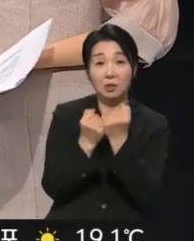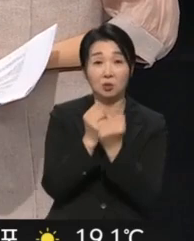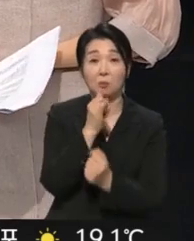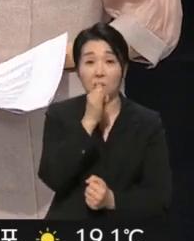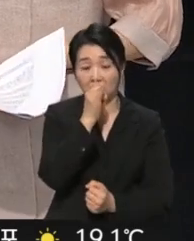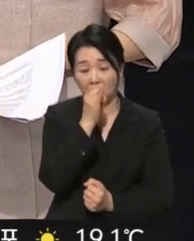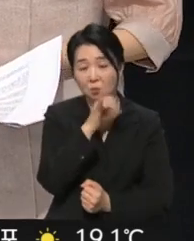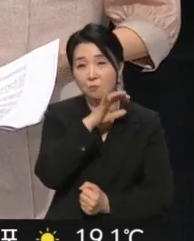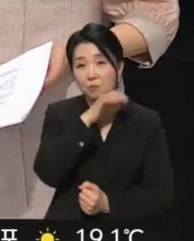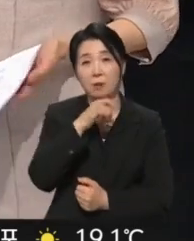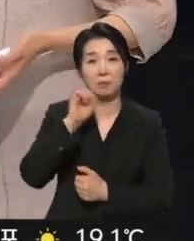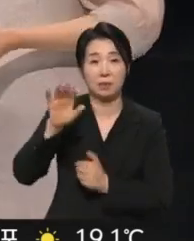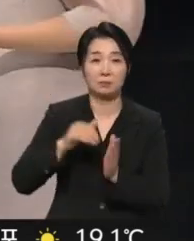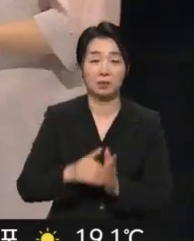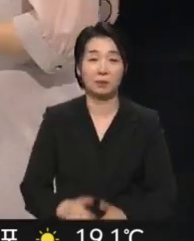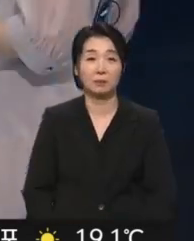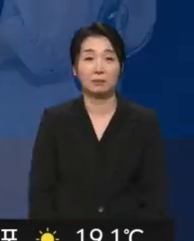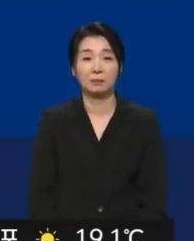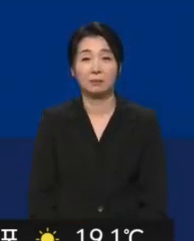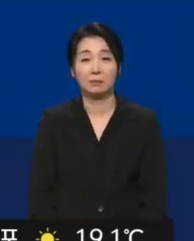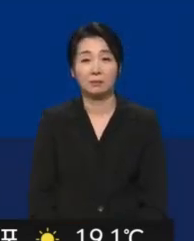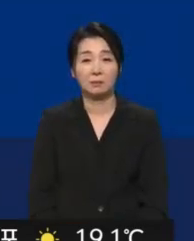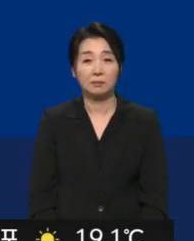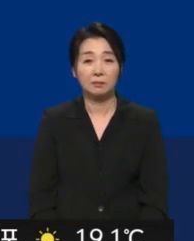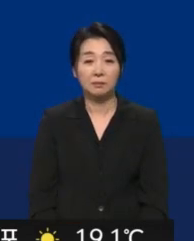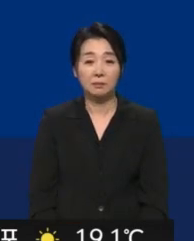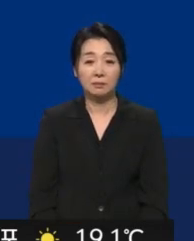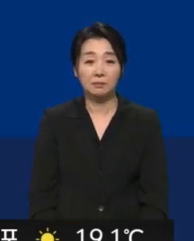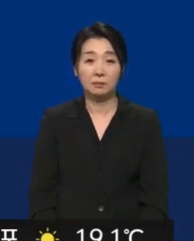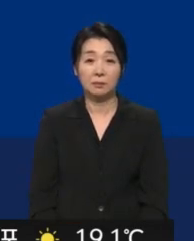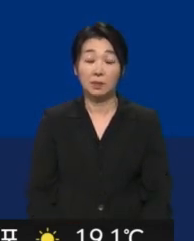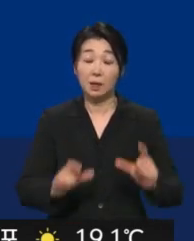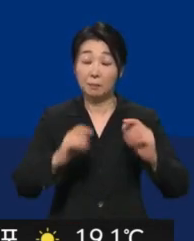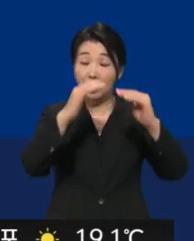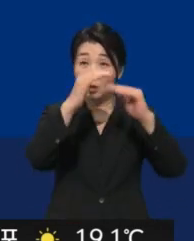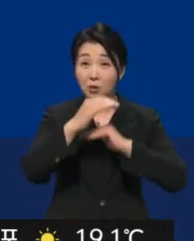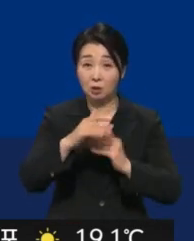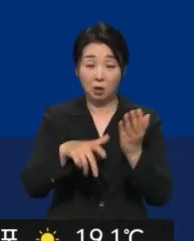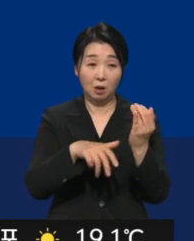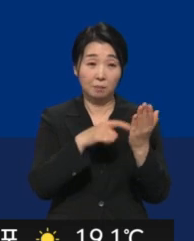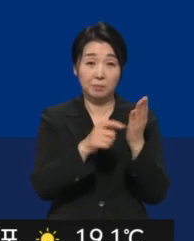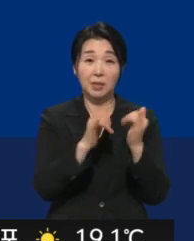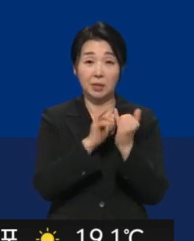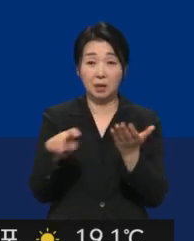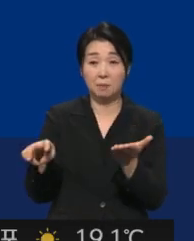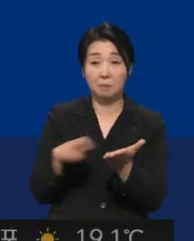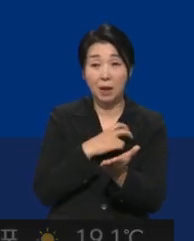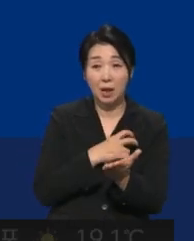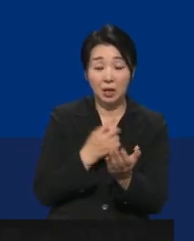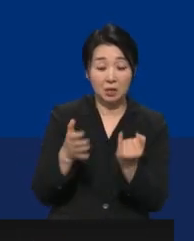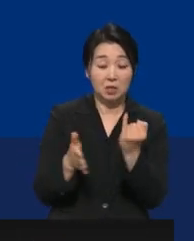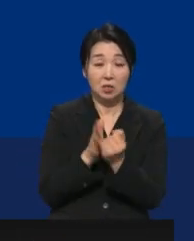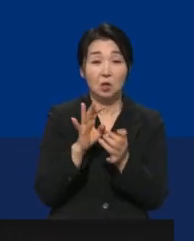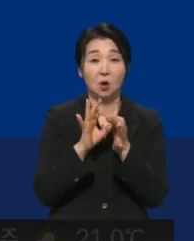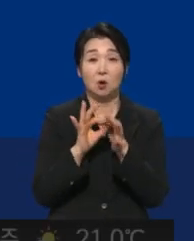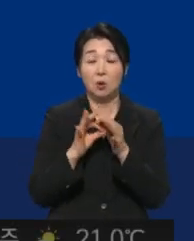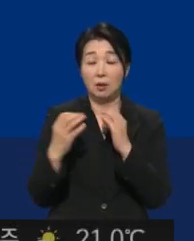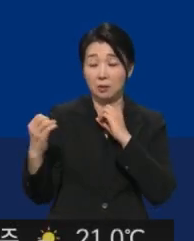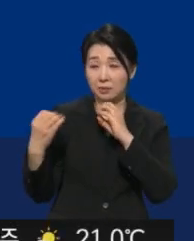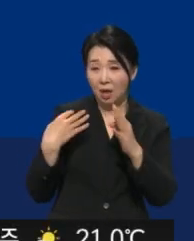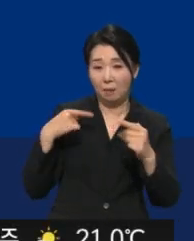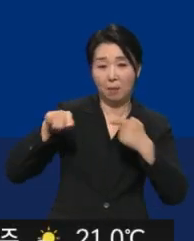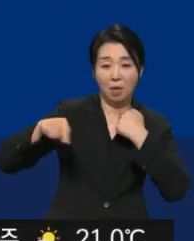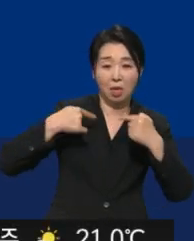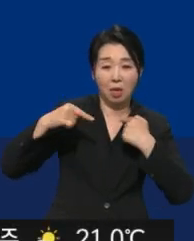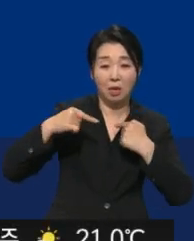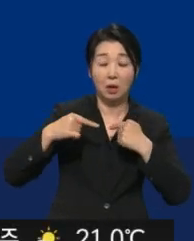있다고 반박했습니다. 판결문은 피해자의 이 문자는 박 시장의 성적인 언동에 대한 대답을 회피하고